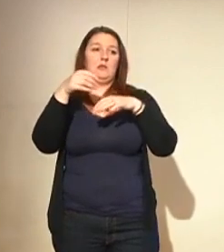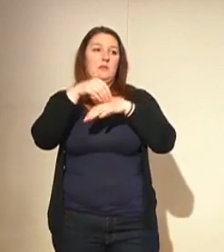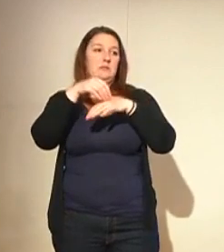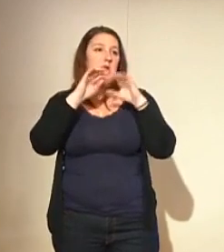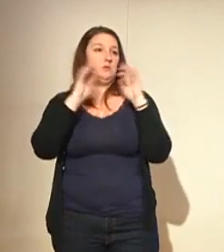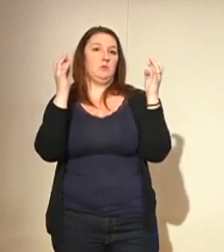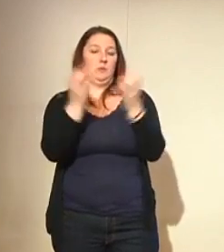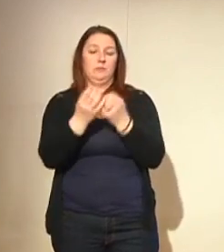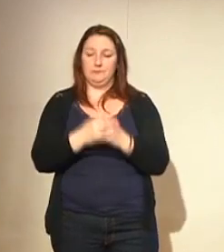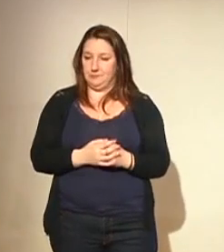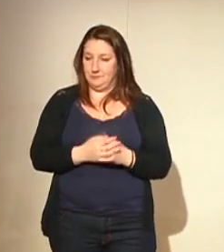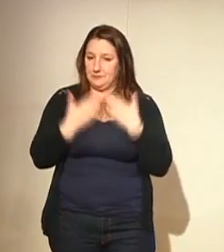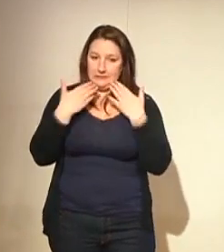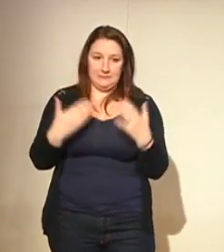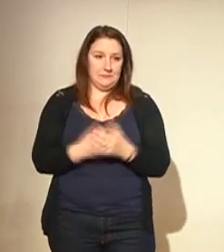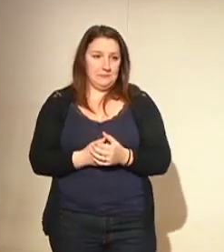merci